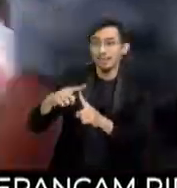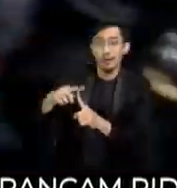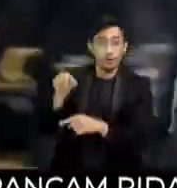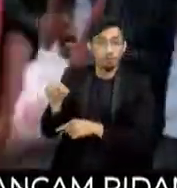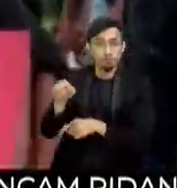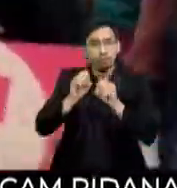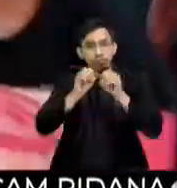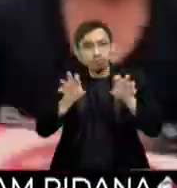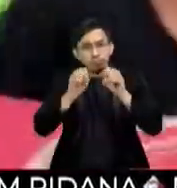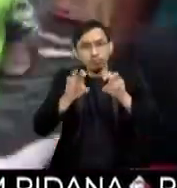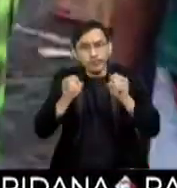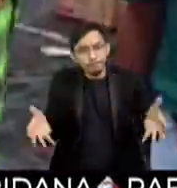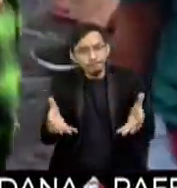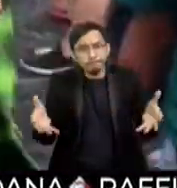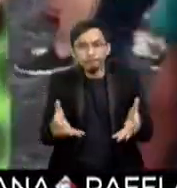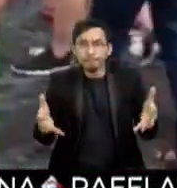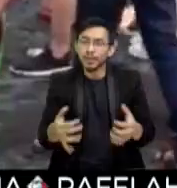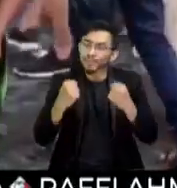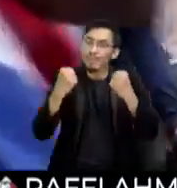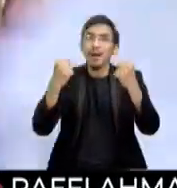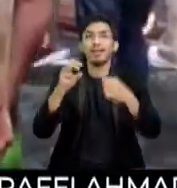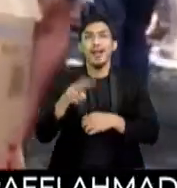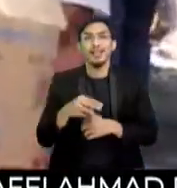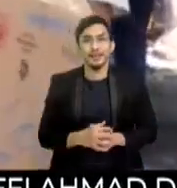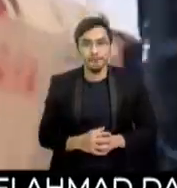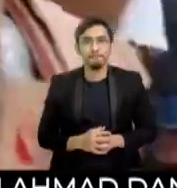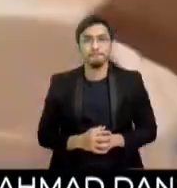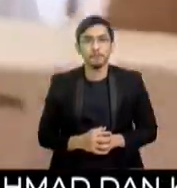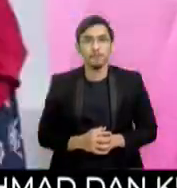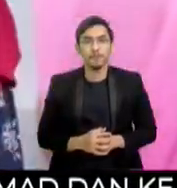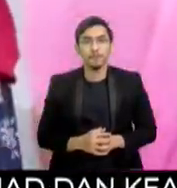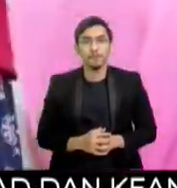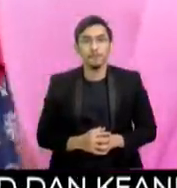semangat mereka. Tim Liputan iNews melaporkan.